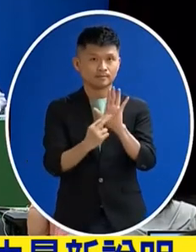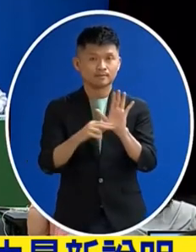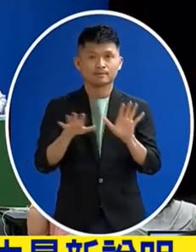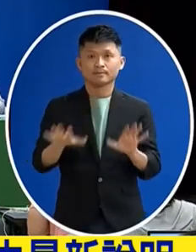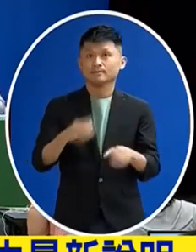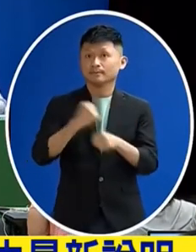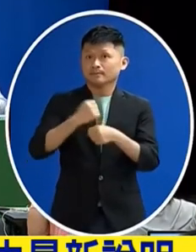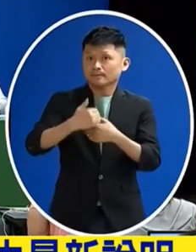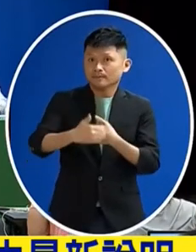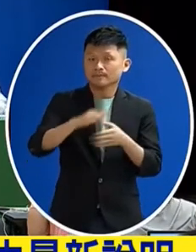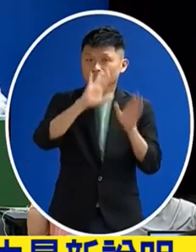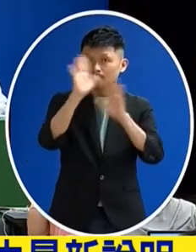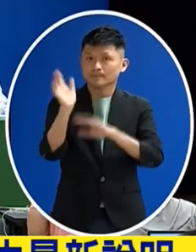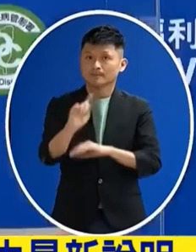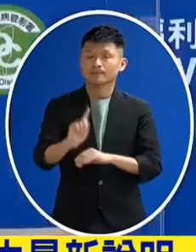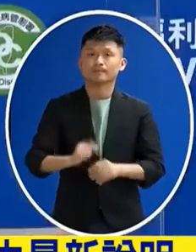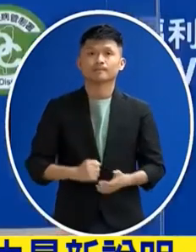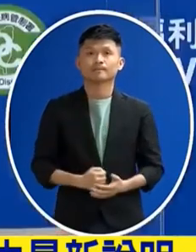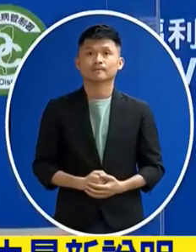我们今天工作的一个状况。